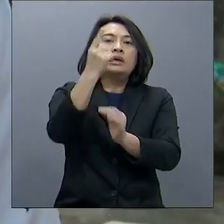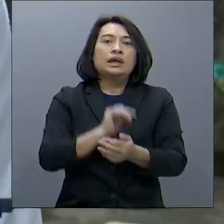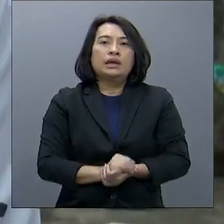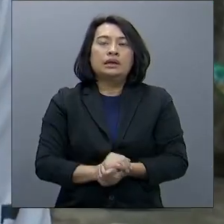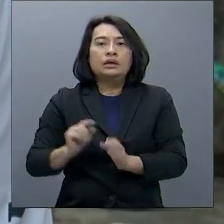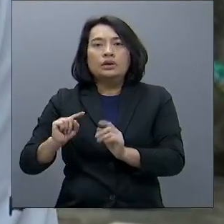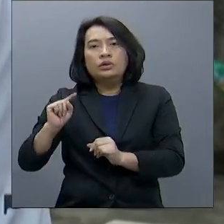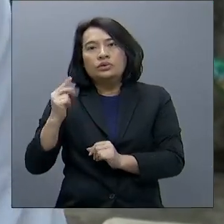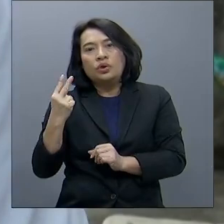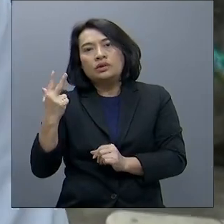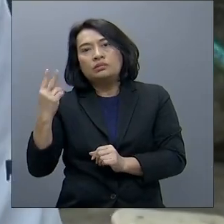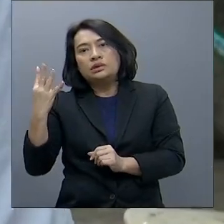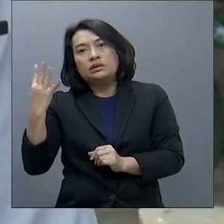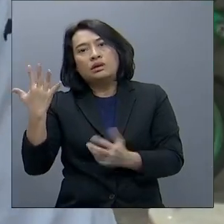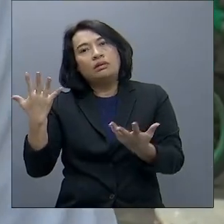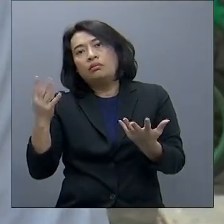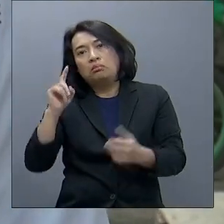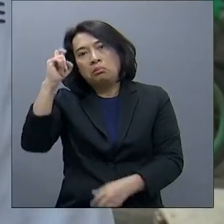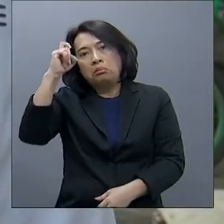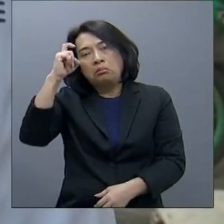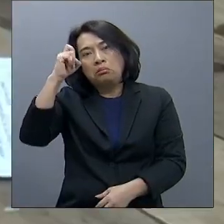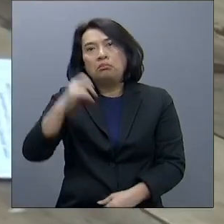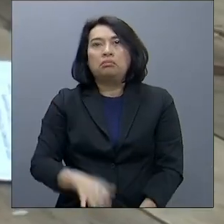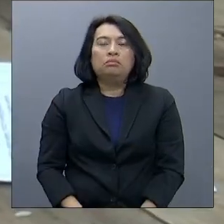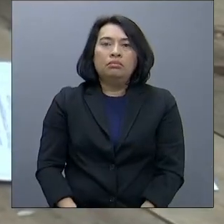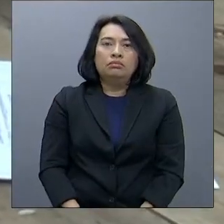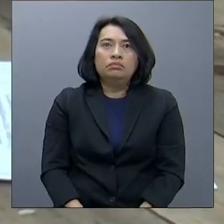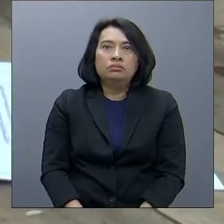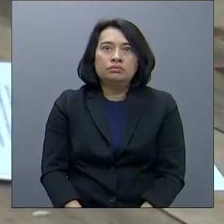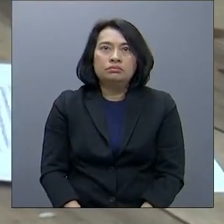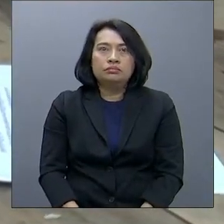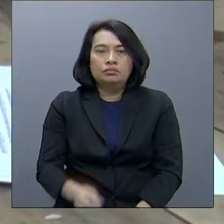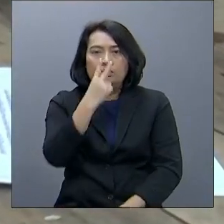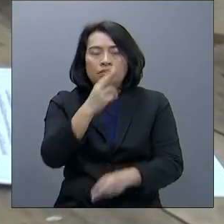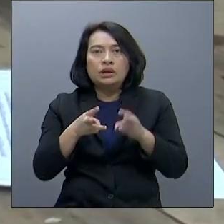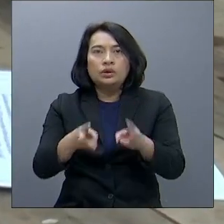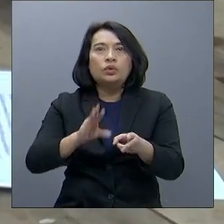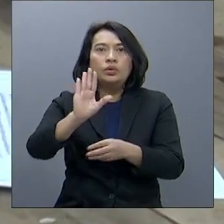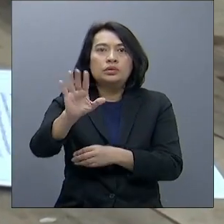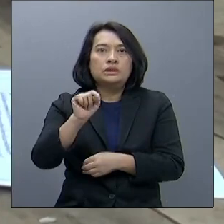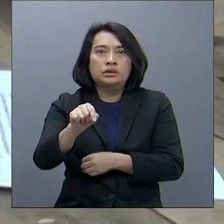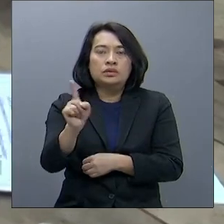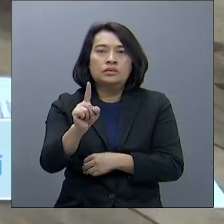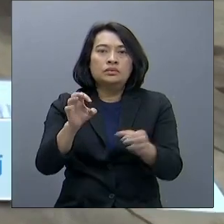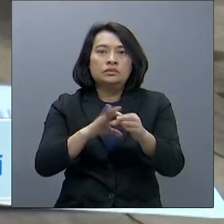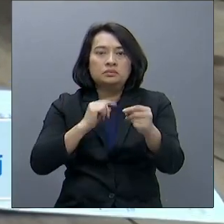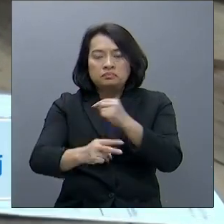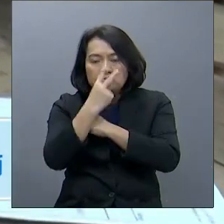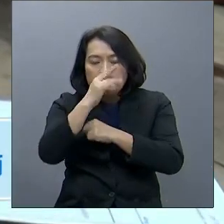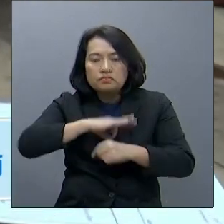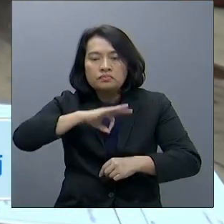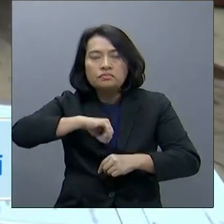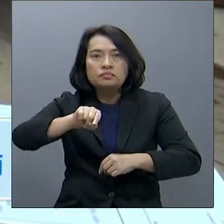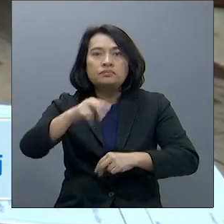อบ3รอบ4รอบ5ก็ไม่ได้แล้วค่ะ มาดูวิธีการของผู้ก่อเหตุกันหน่อยเขาสร้างความน่าเชื่อถือด้วยการ